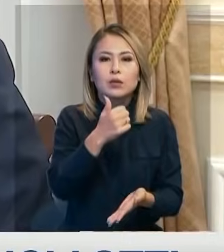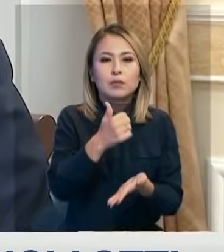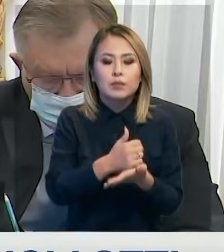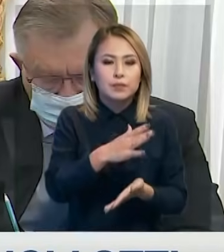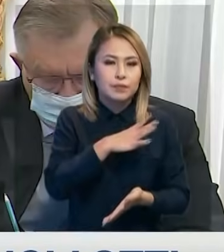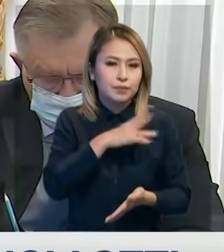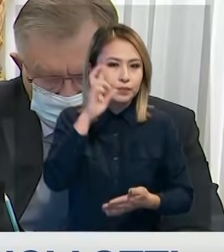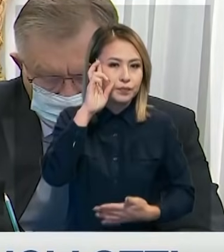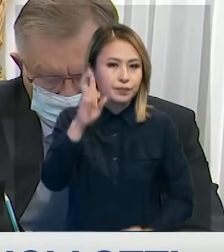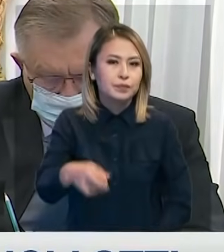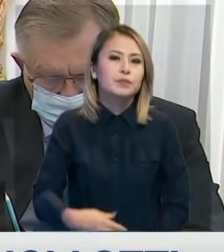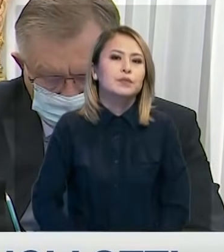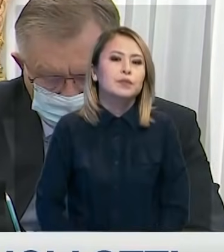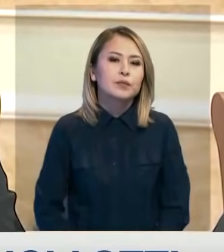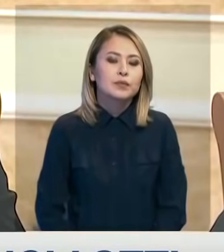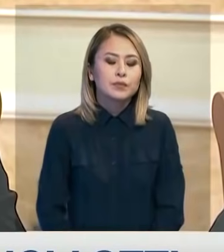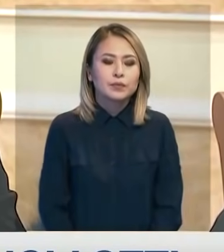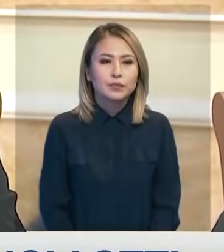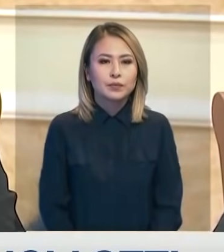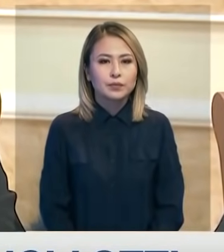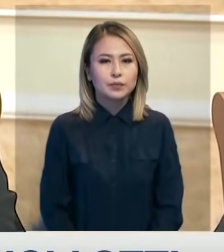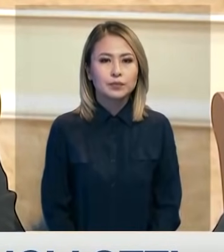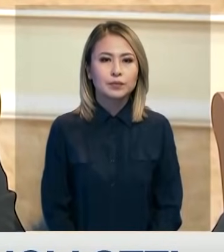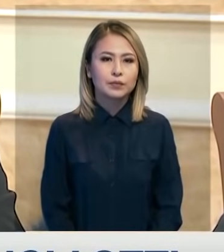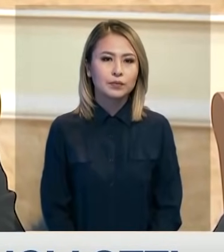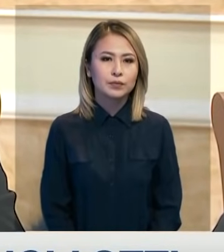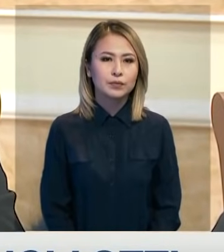болды. Мұның бәрі президент жүктеген міндет.